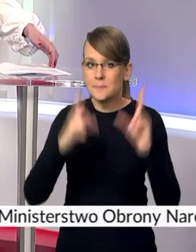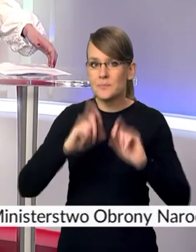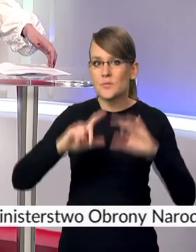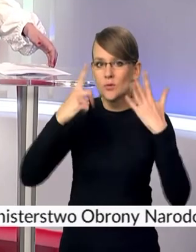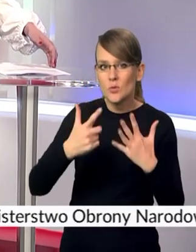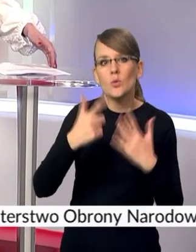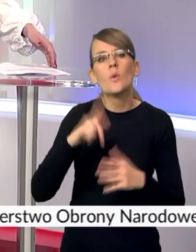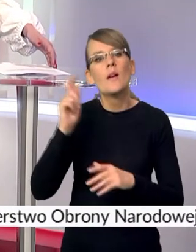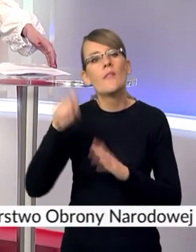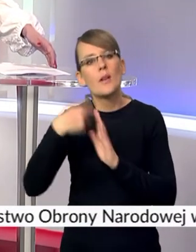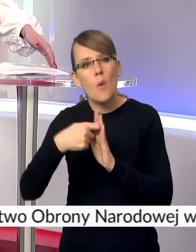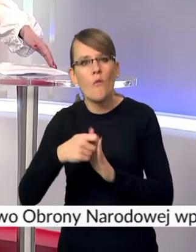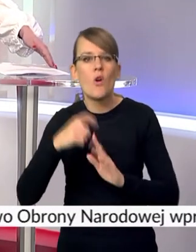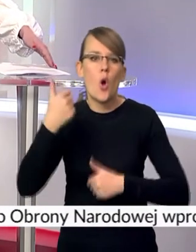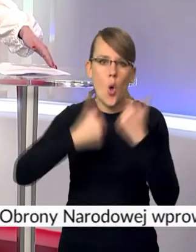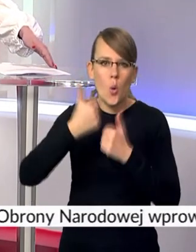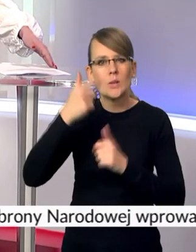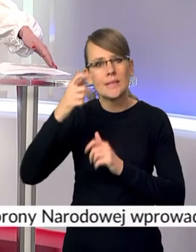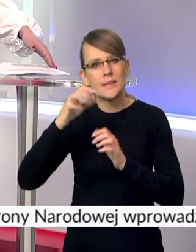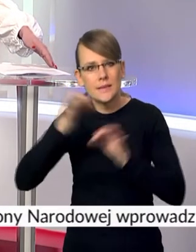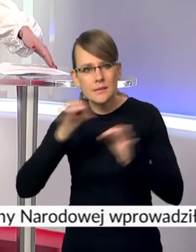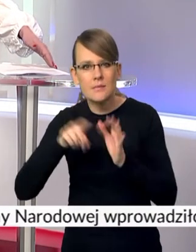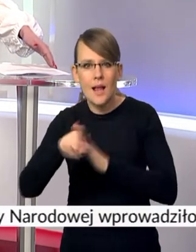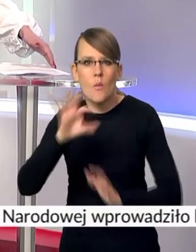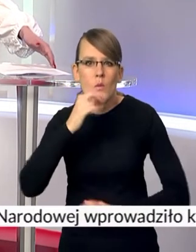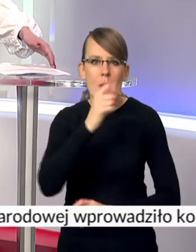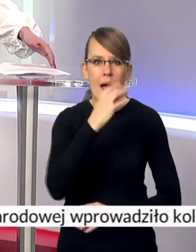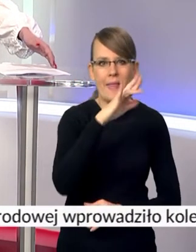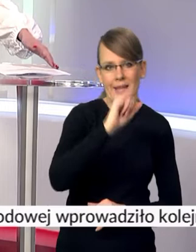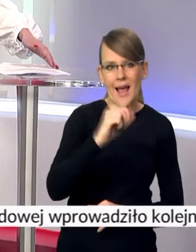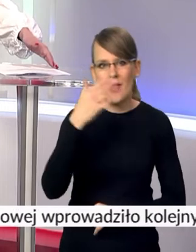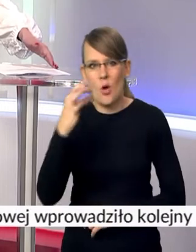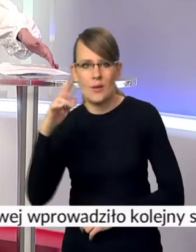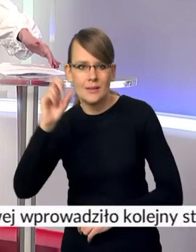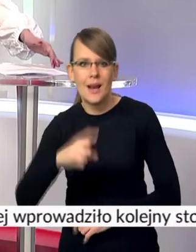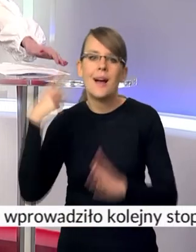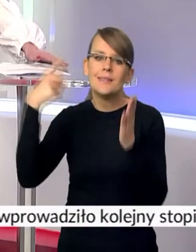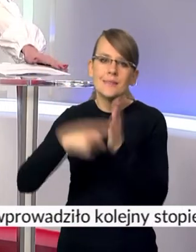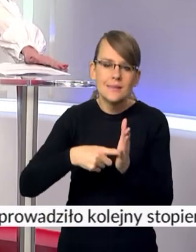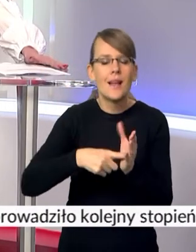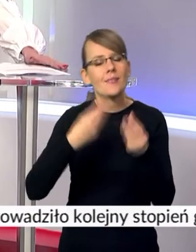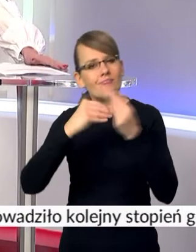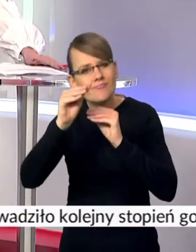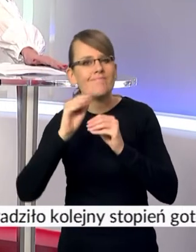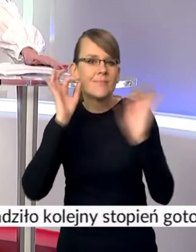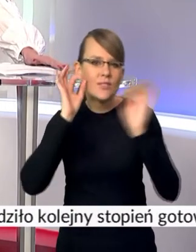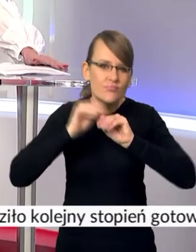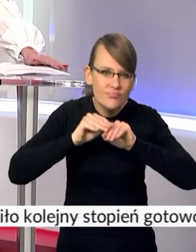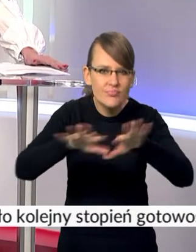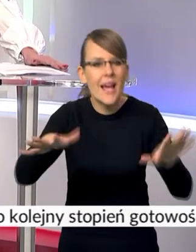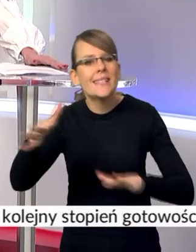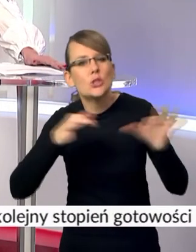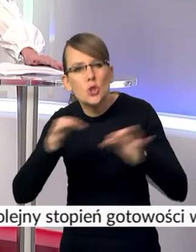filmowego konkursu historycznego dla młodzieży Patria Nostra. Jego celem jest popularyzacja wiedzy o historii Polski wśród młodych